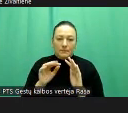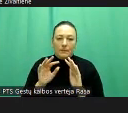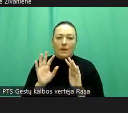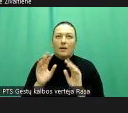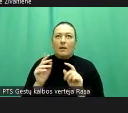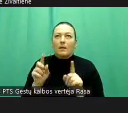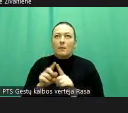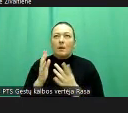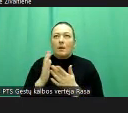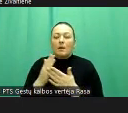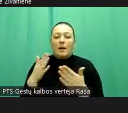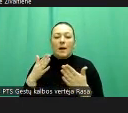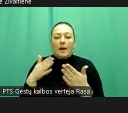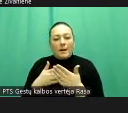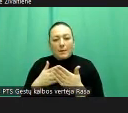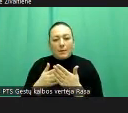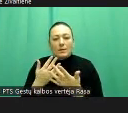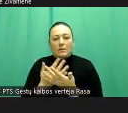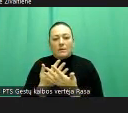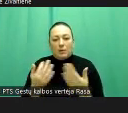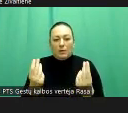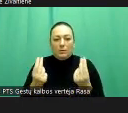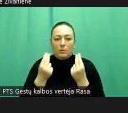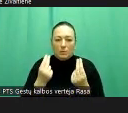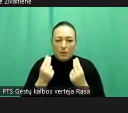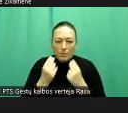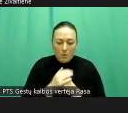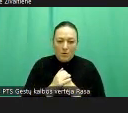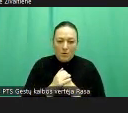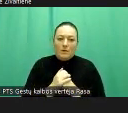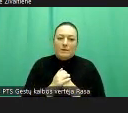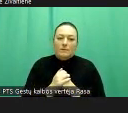pasiremimą įvairiomis disciplinomis. Kitaip tariant,